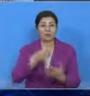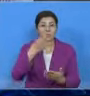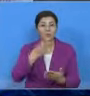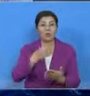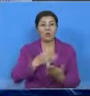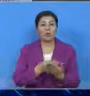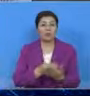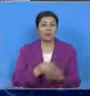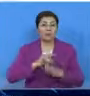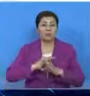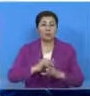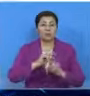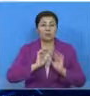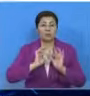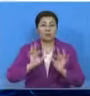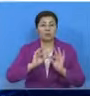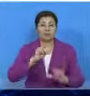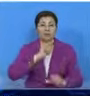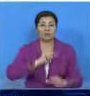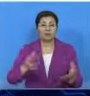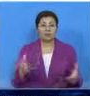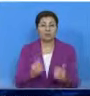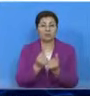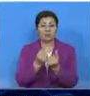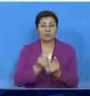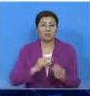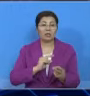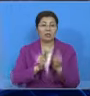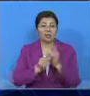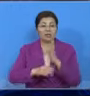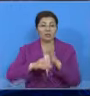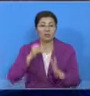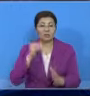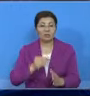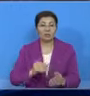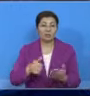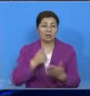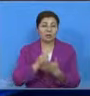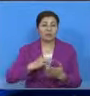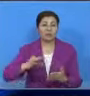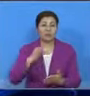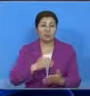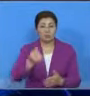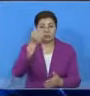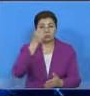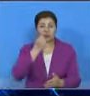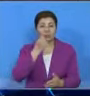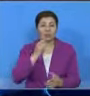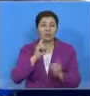проведенной разъяснительной работе в поддержку референдума. Аким области поблагодарил мажилисменов за их деятельность в регионе.